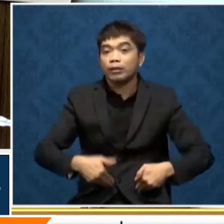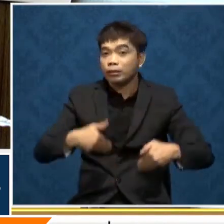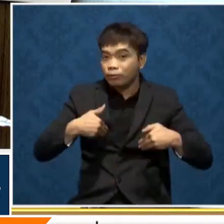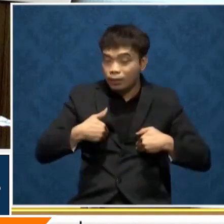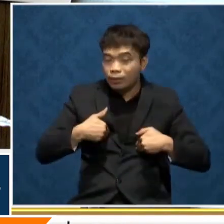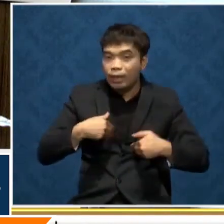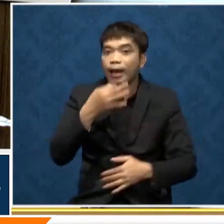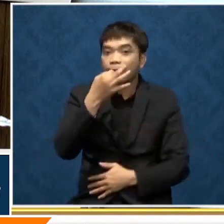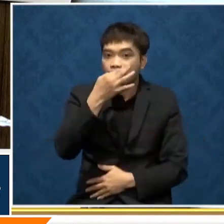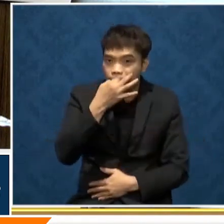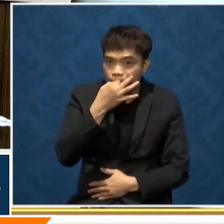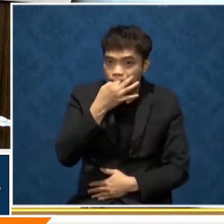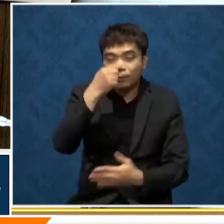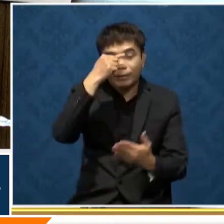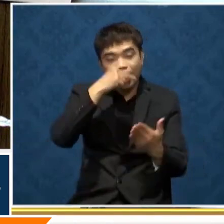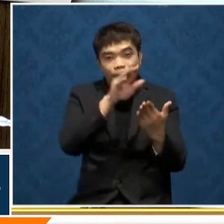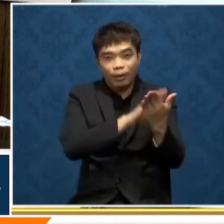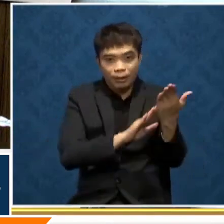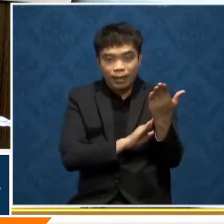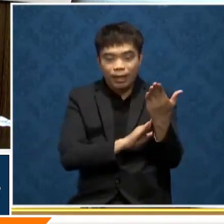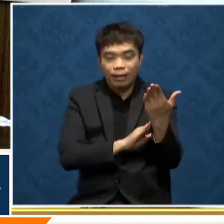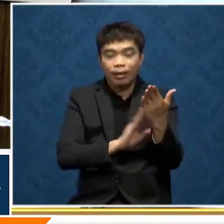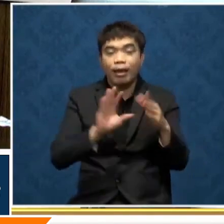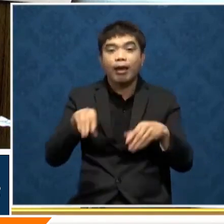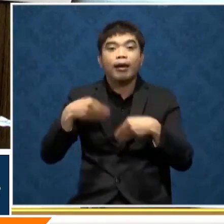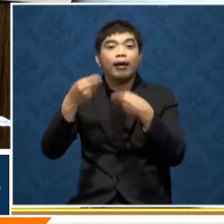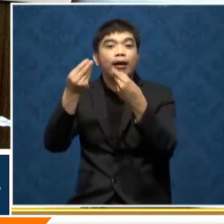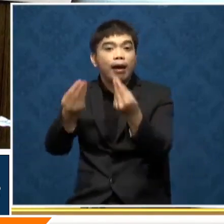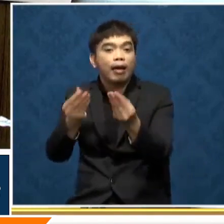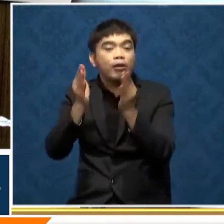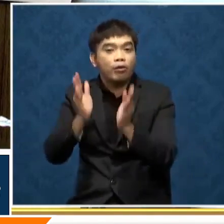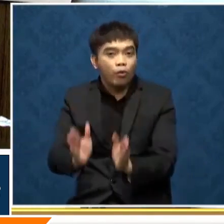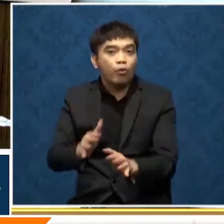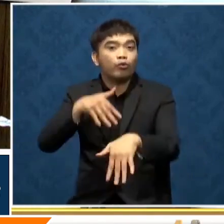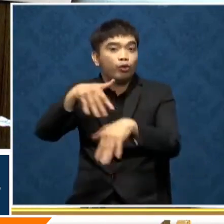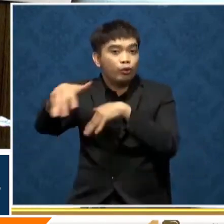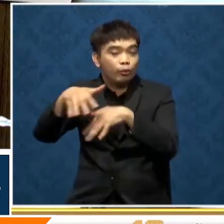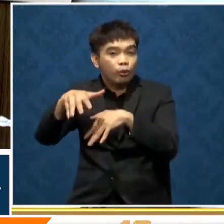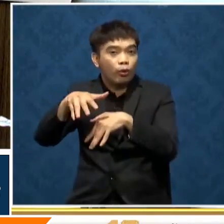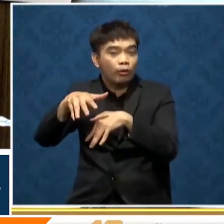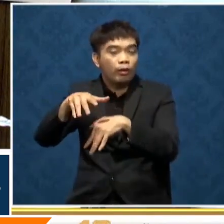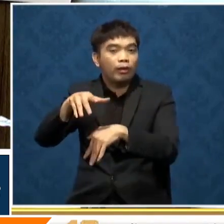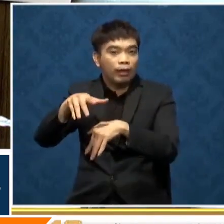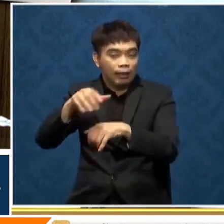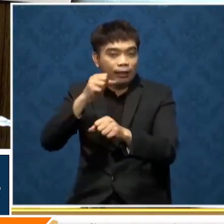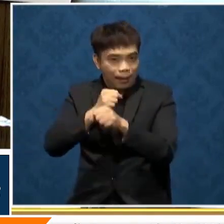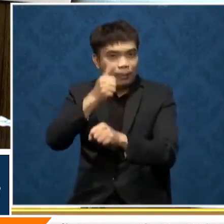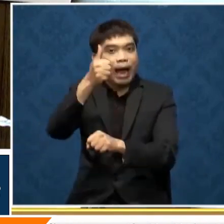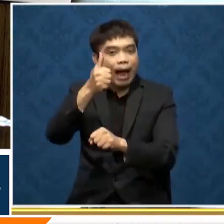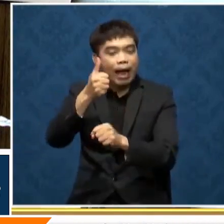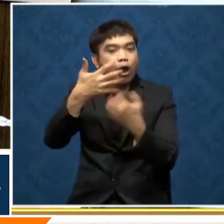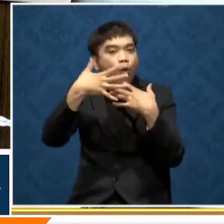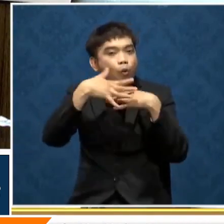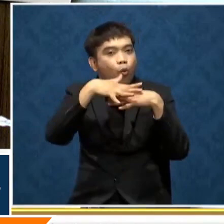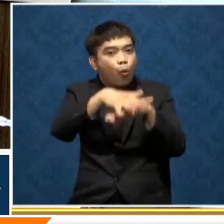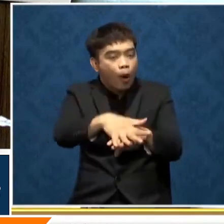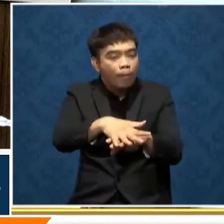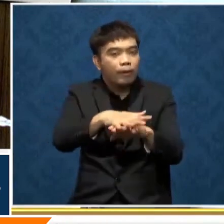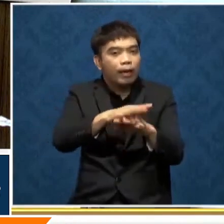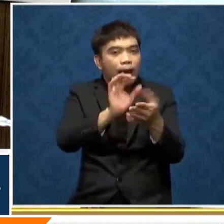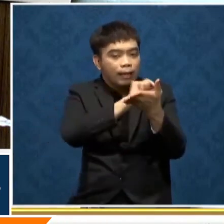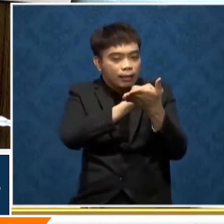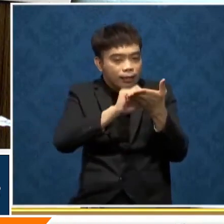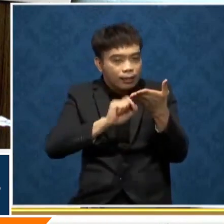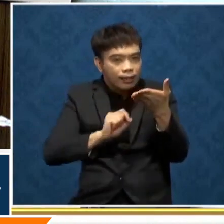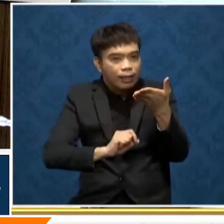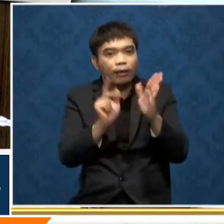กำหนดให้ประชาชนมีส่วนร่วมในการร่างกฎหมายปฏิรูปการเรียนการสอนวิชา